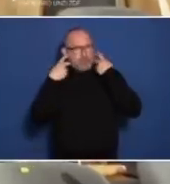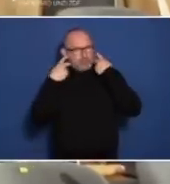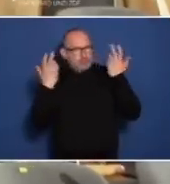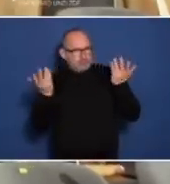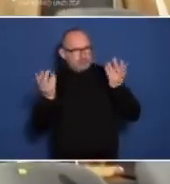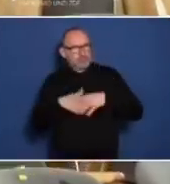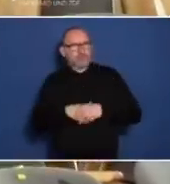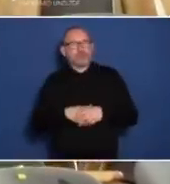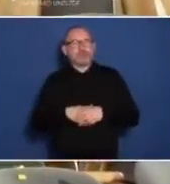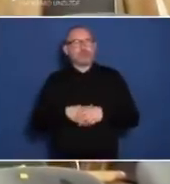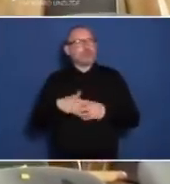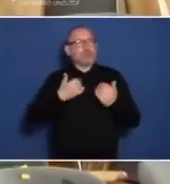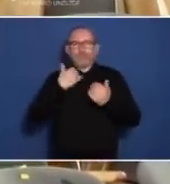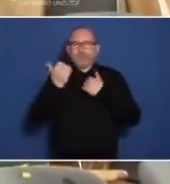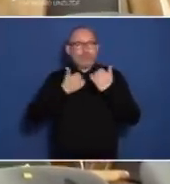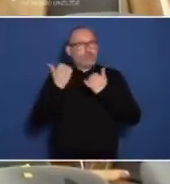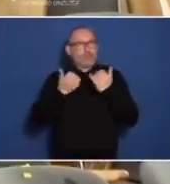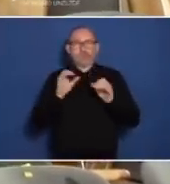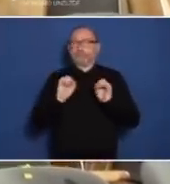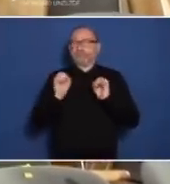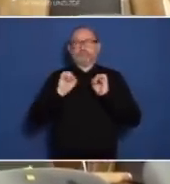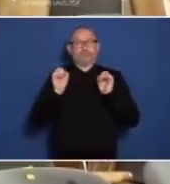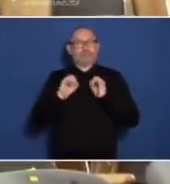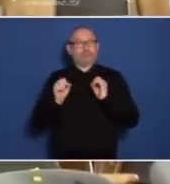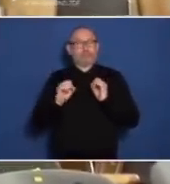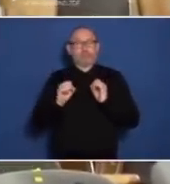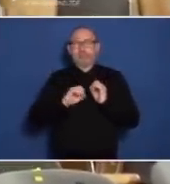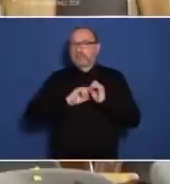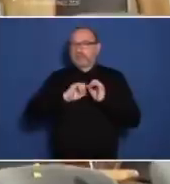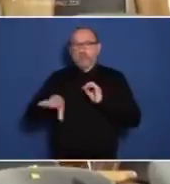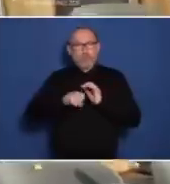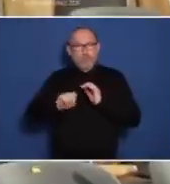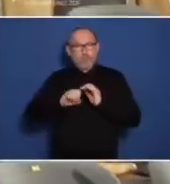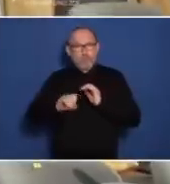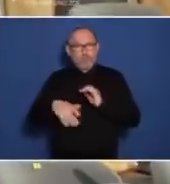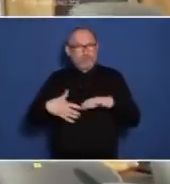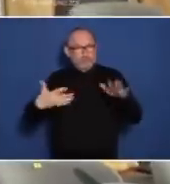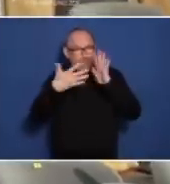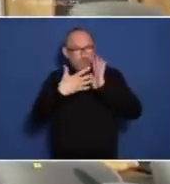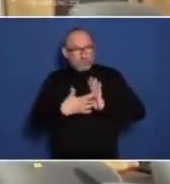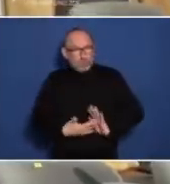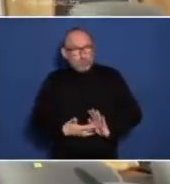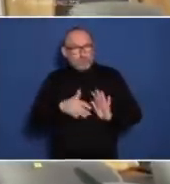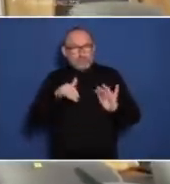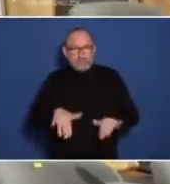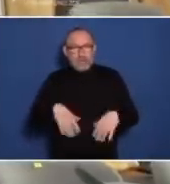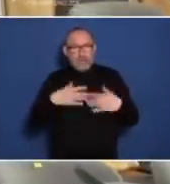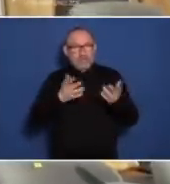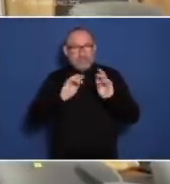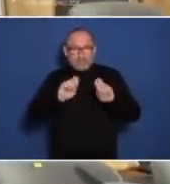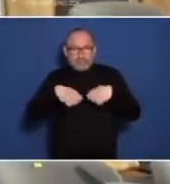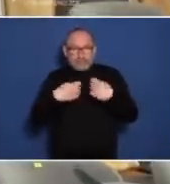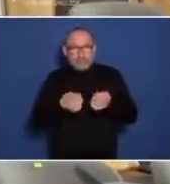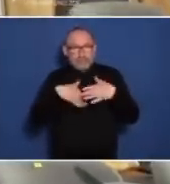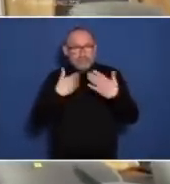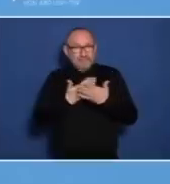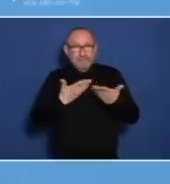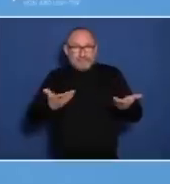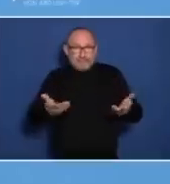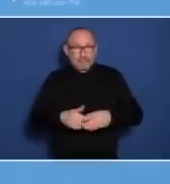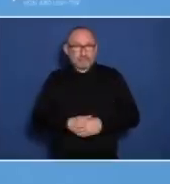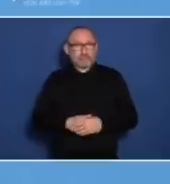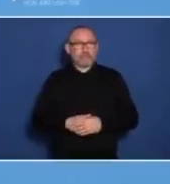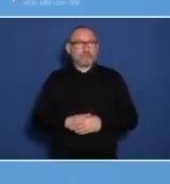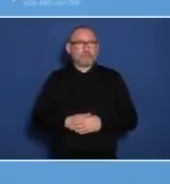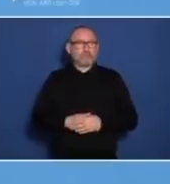es immer wieder Berichte, Ärger um Entsorgung. Haben Sie dann Monitoring? Wie beobachten Sie das? Welches Resultat gibt es da? Danke. Ja,